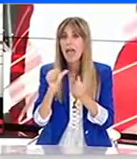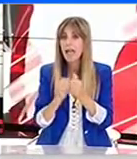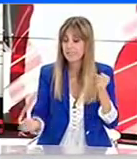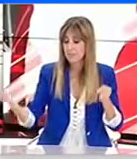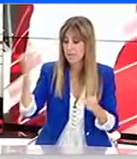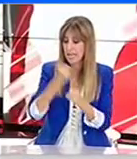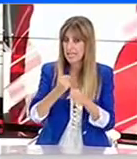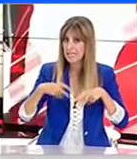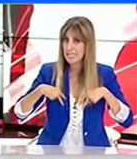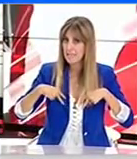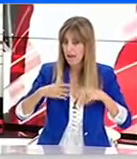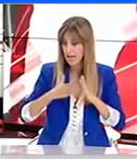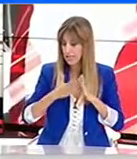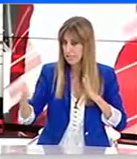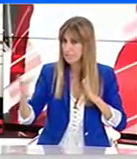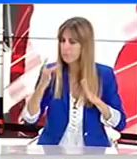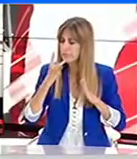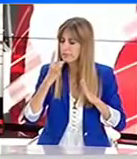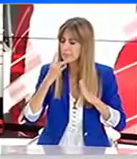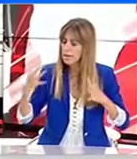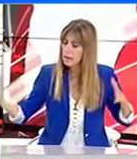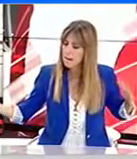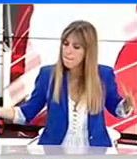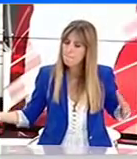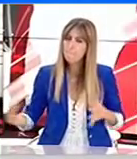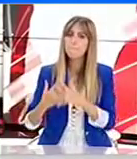μάχη. Κάποιοι μας κατηγορούν ότι προκειμένου να τη δώσαμε,